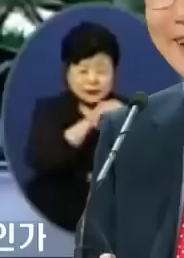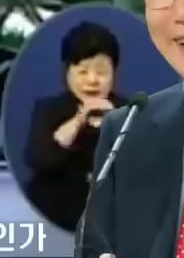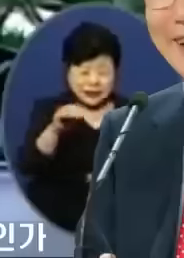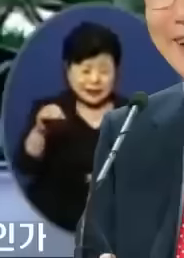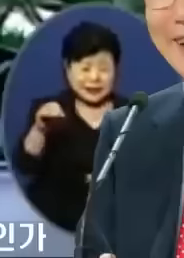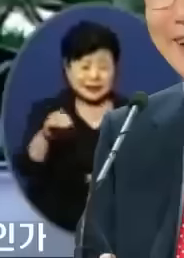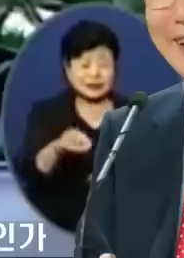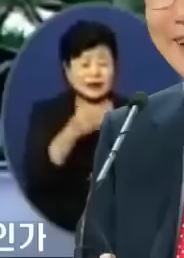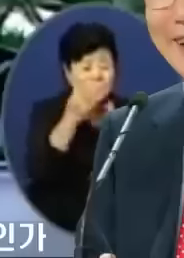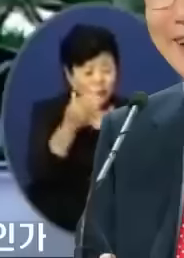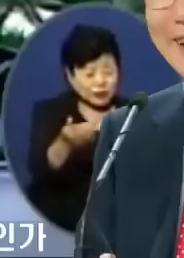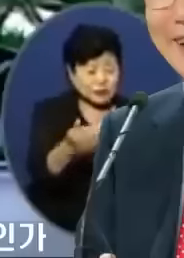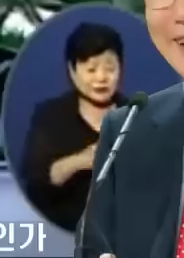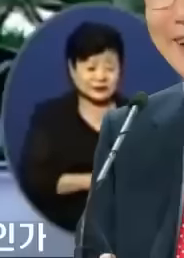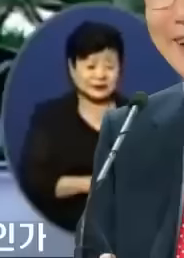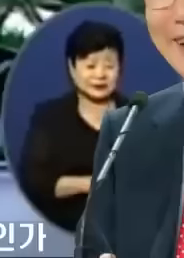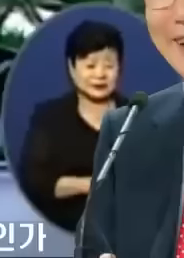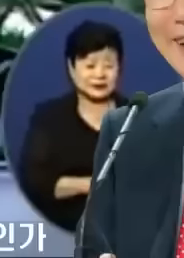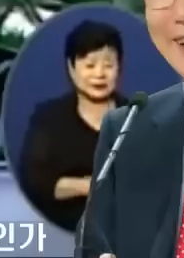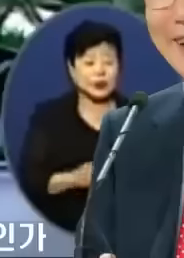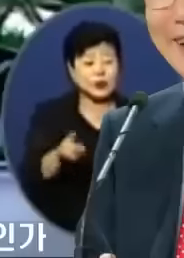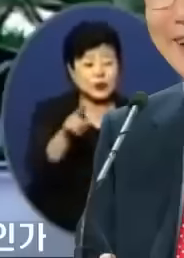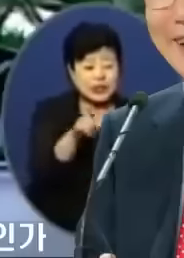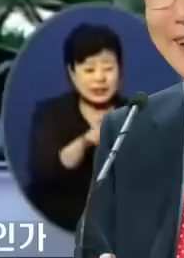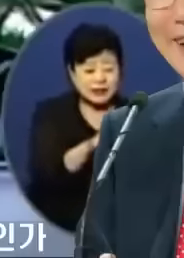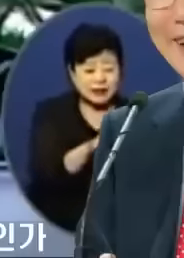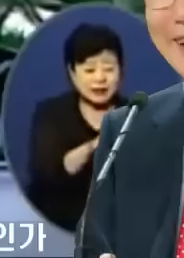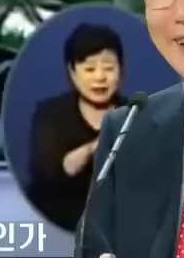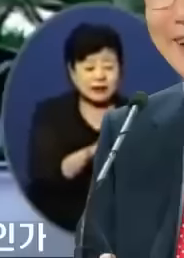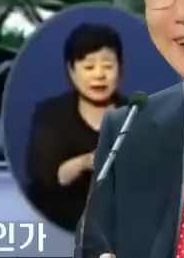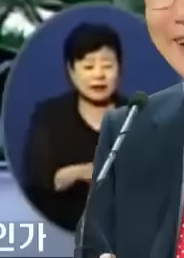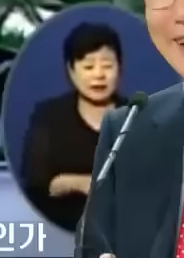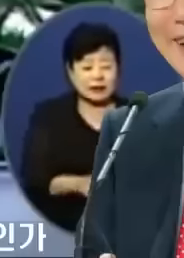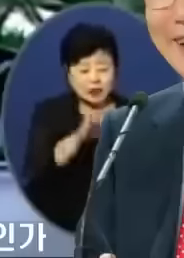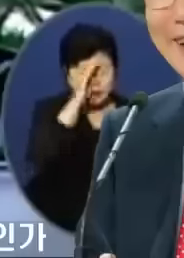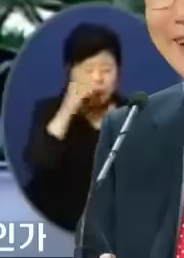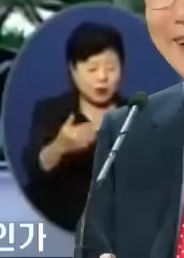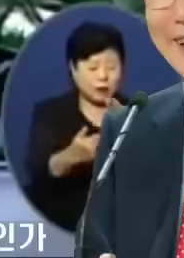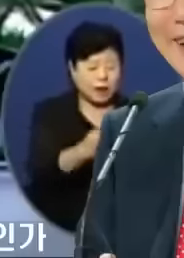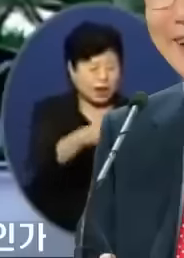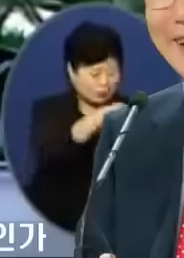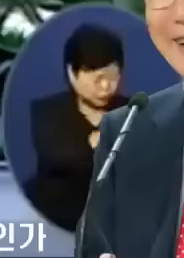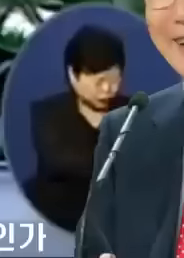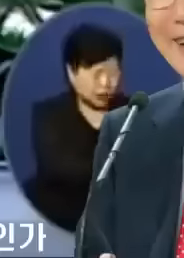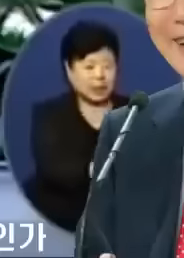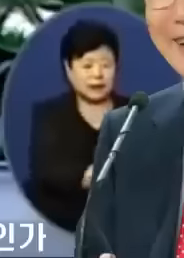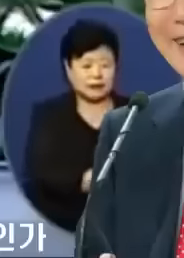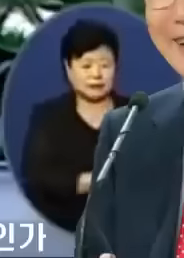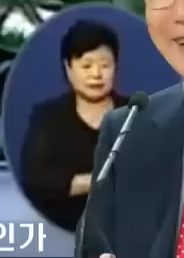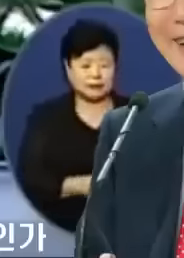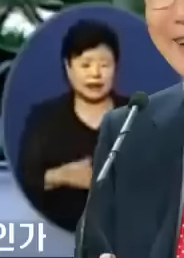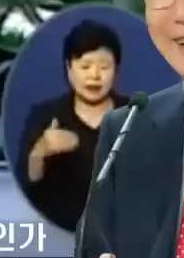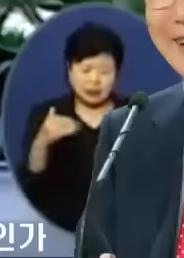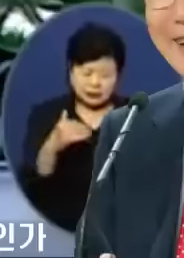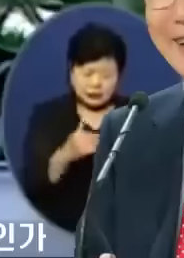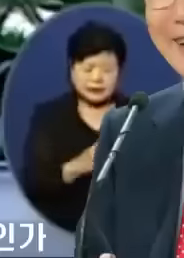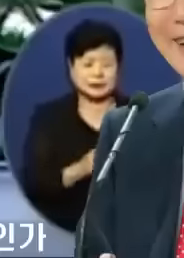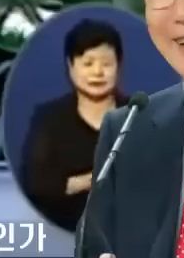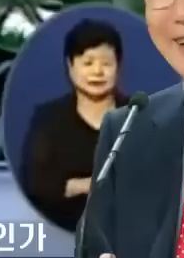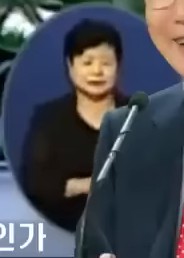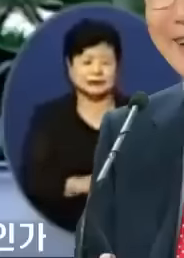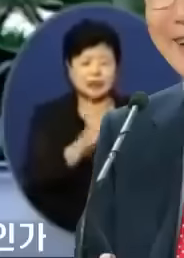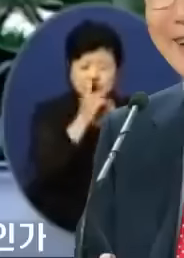십자가에서 여러분을 위해서 면역체가 된 것입니다. 다 이겼습니다. 다 이루어놓고